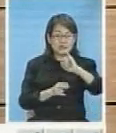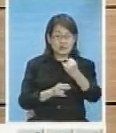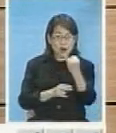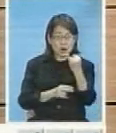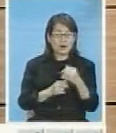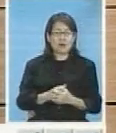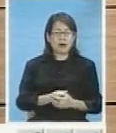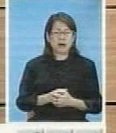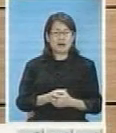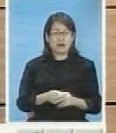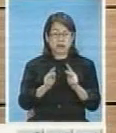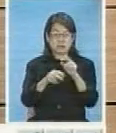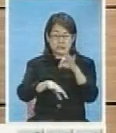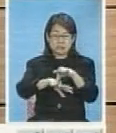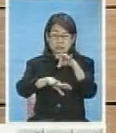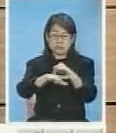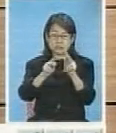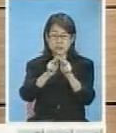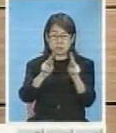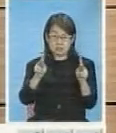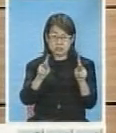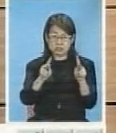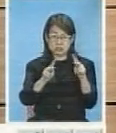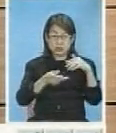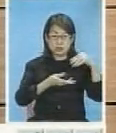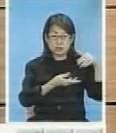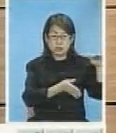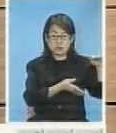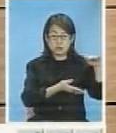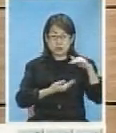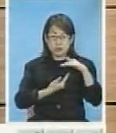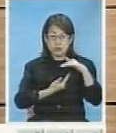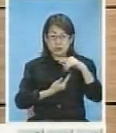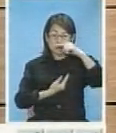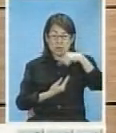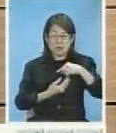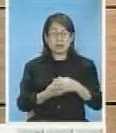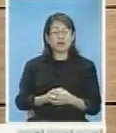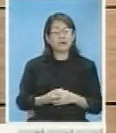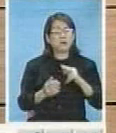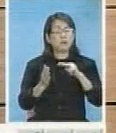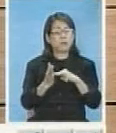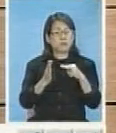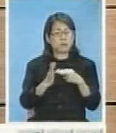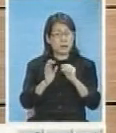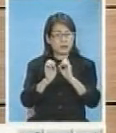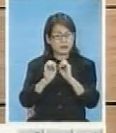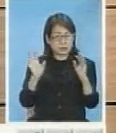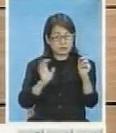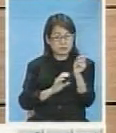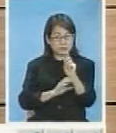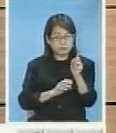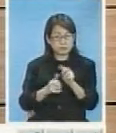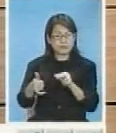รรมการธนาคารเพื่อการส่งออกและนำเข้าแห่งประเทศไทยนี่เป็นการแสดงให้เห็นชัดว่า